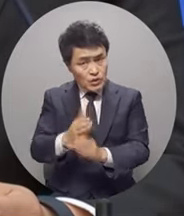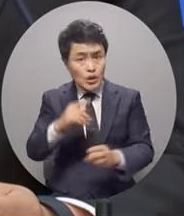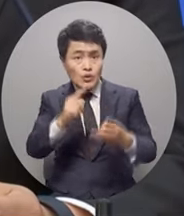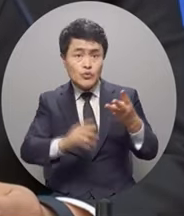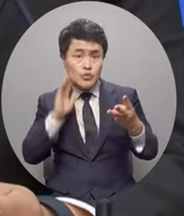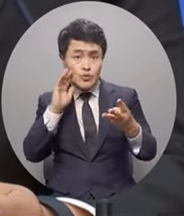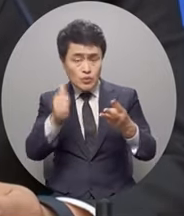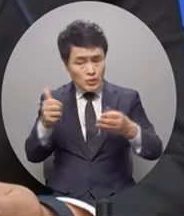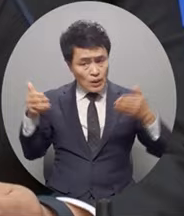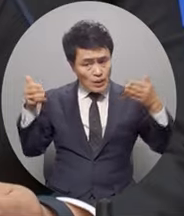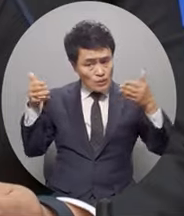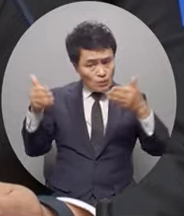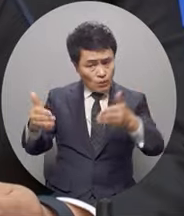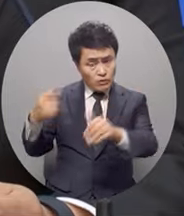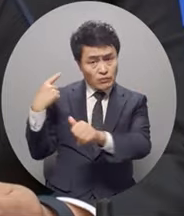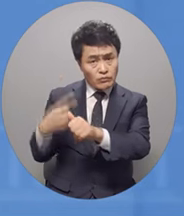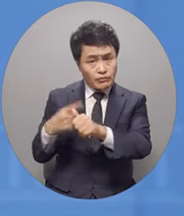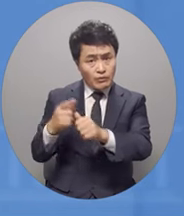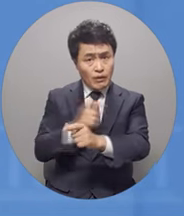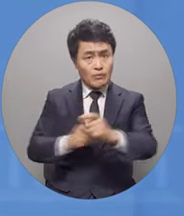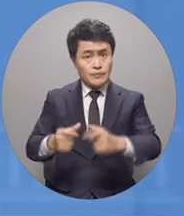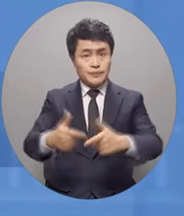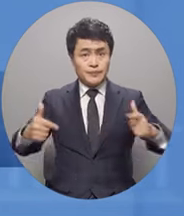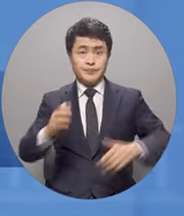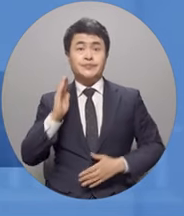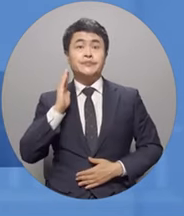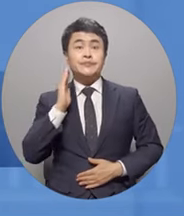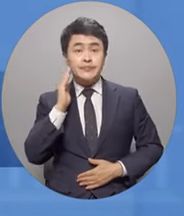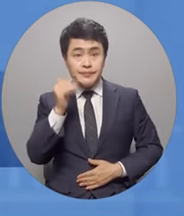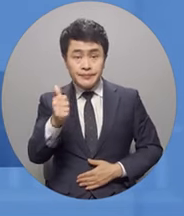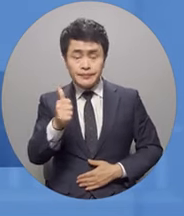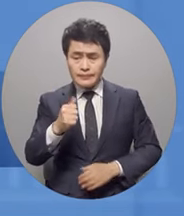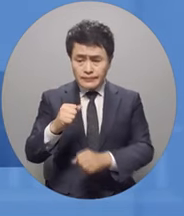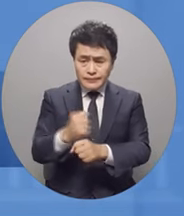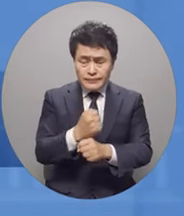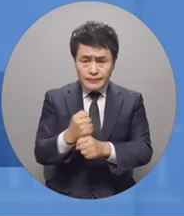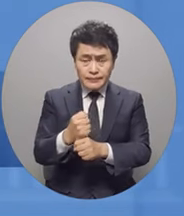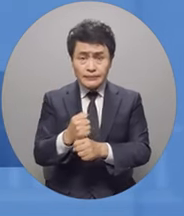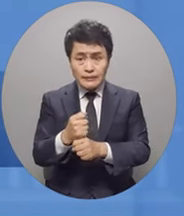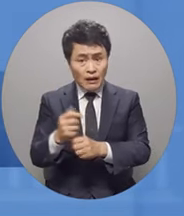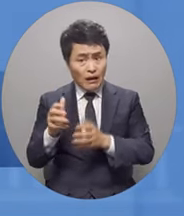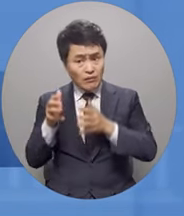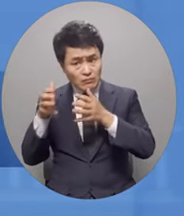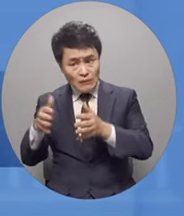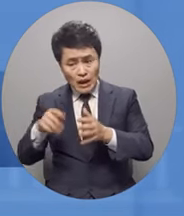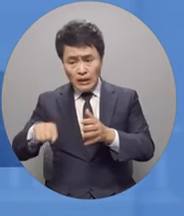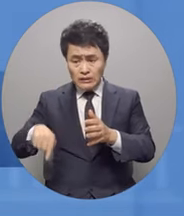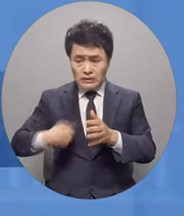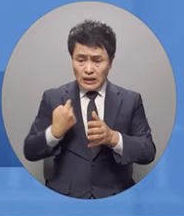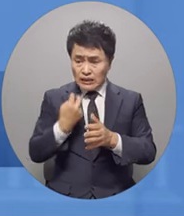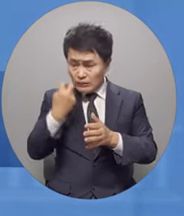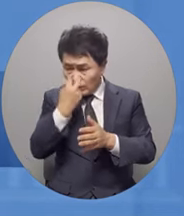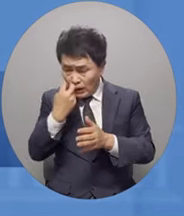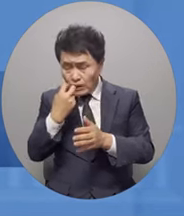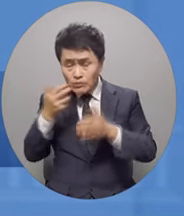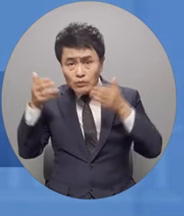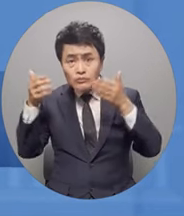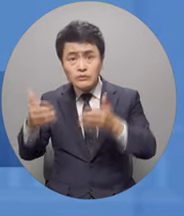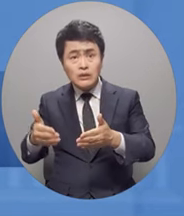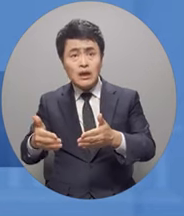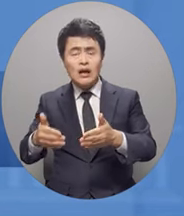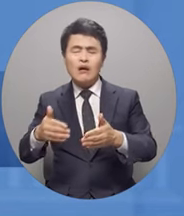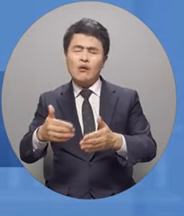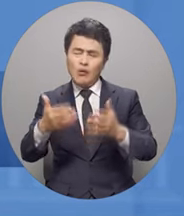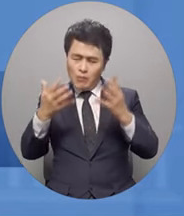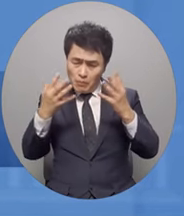대통령을 겨눈 공세를 이어갔습니다. 대통령이 음모론에 경도되어 자기 식구 안위에만 집중했습니다. 얼마나